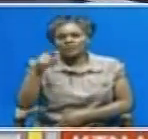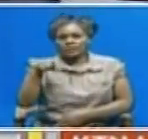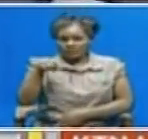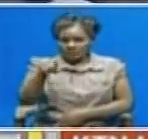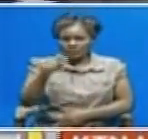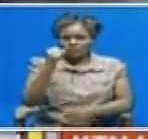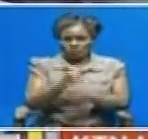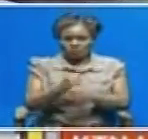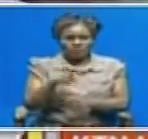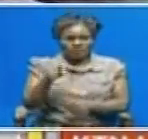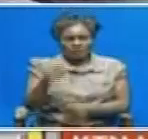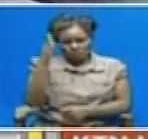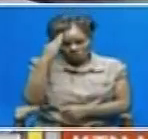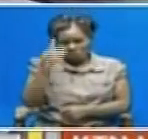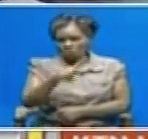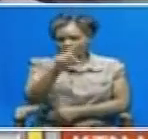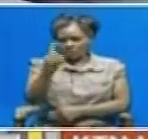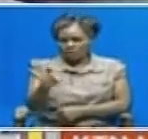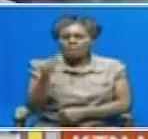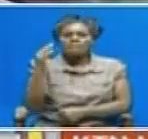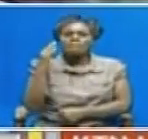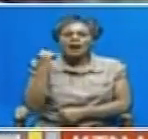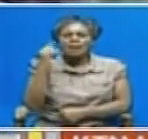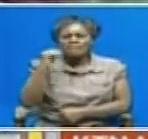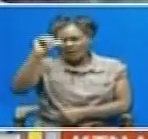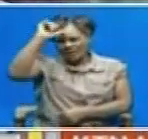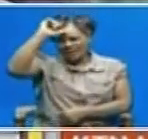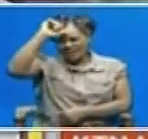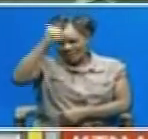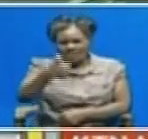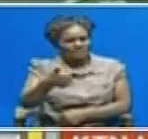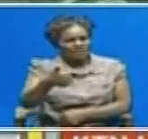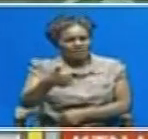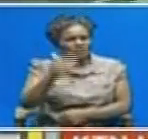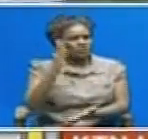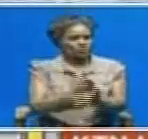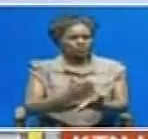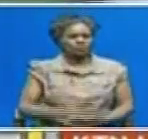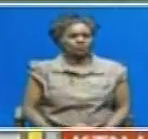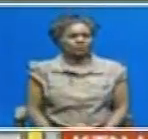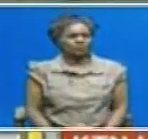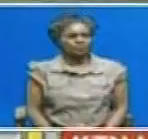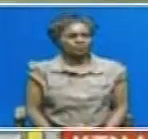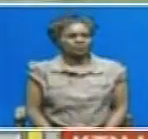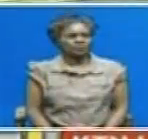vile ukifanya na kuzani nini. So ni mama ambaye ni sharp, mama mwerefu sana.